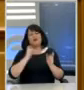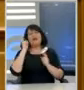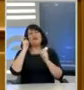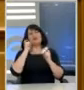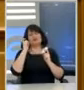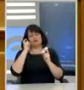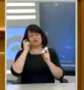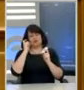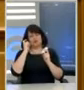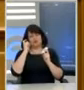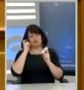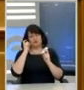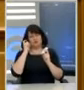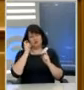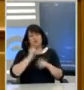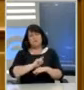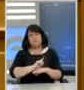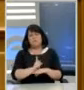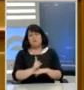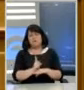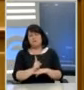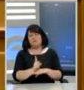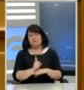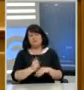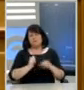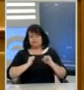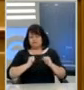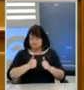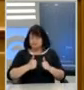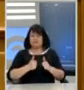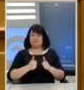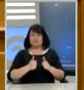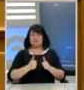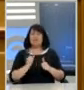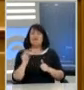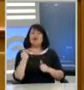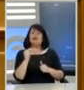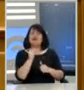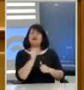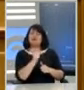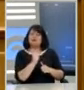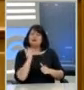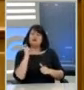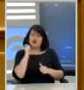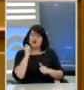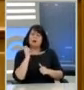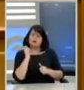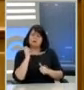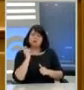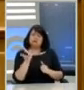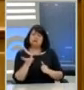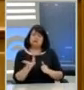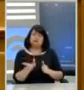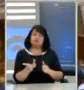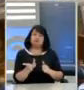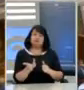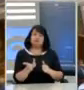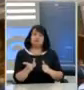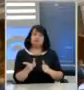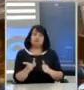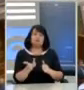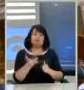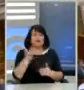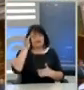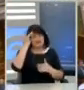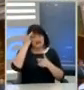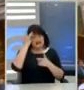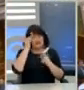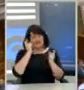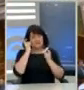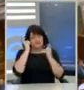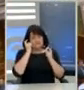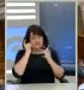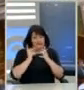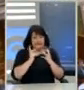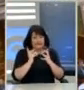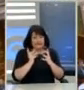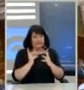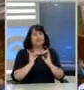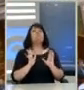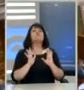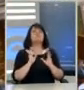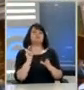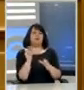πολύ, δεν θα διστάσουν. Σίγουρα δεν θα αναμετρηθούν με τη συνείδησή τους.